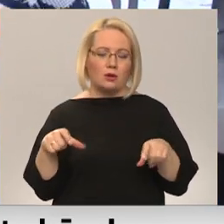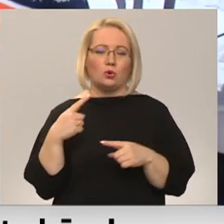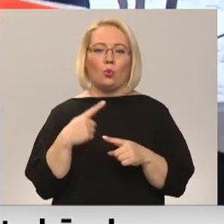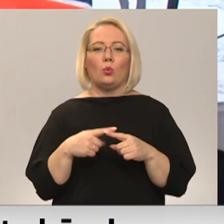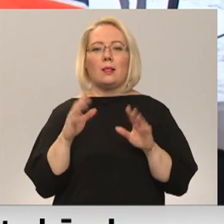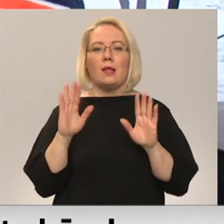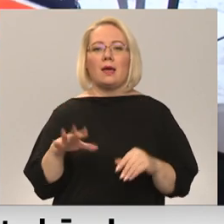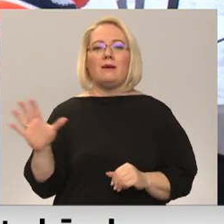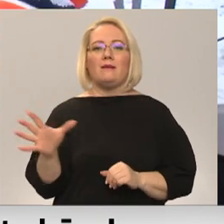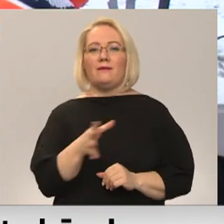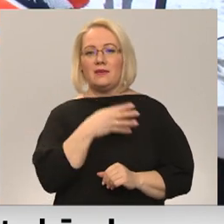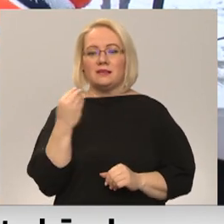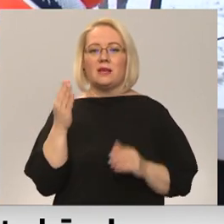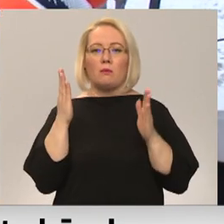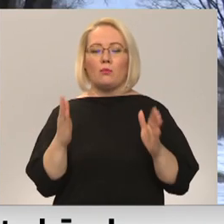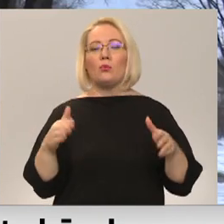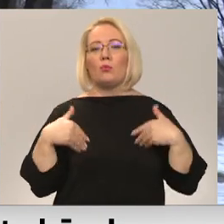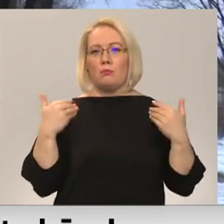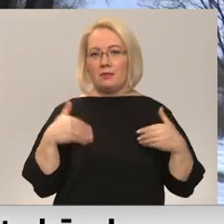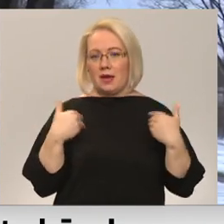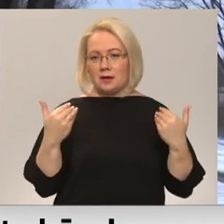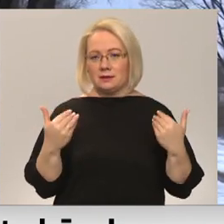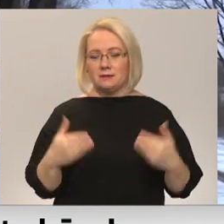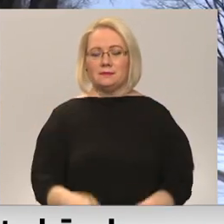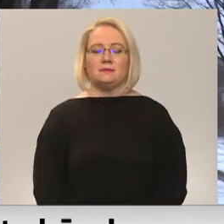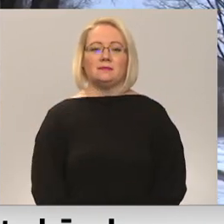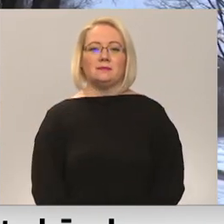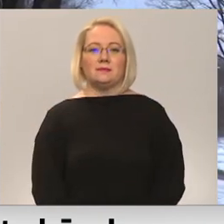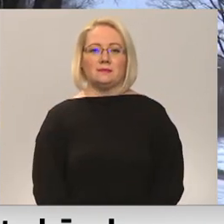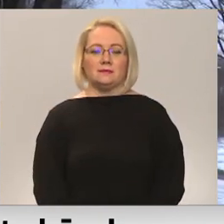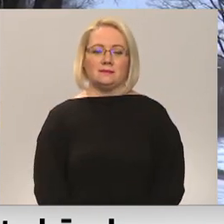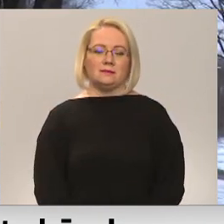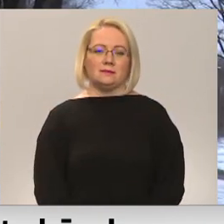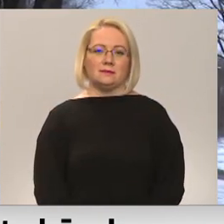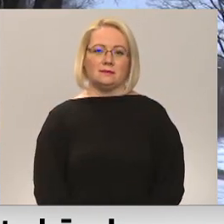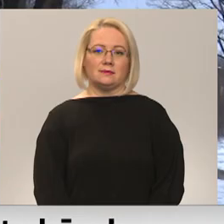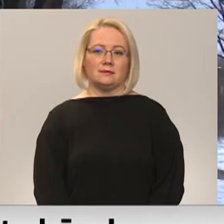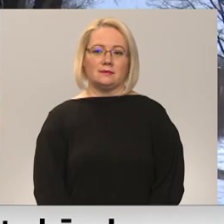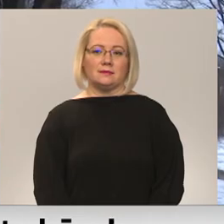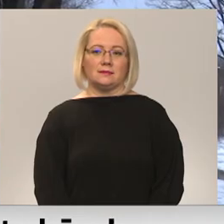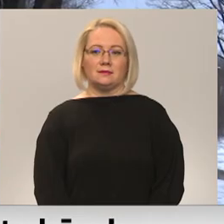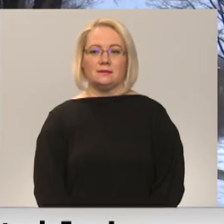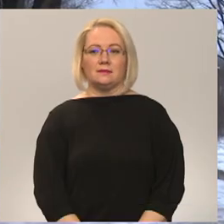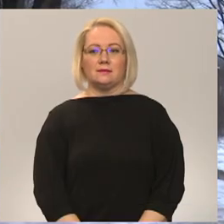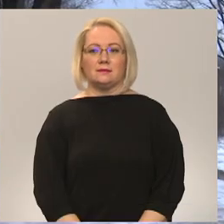un lai visiem būtu prieks. Beatrise Jakobsone, Andrejs Mažāns, Latgales reģionālā televīzija.